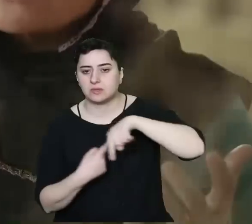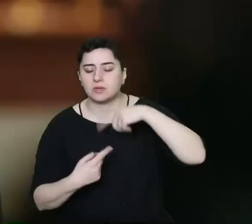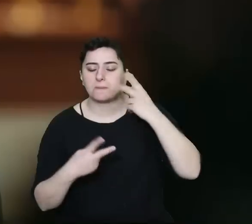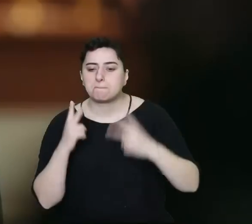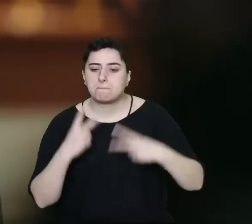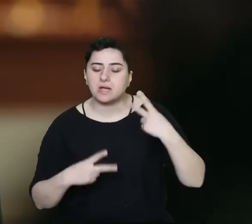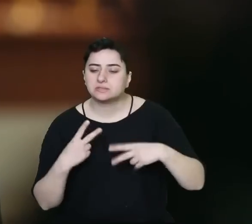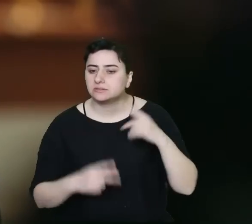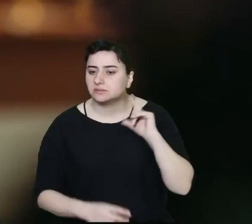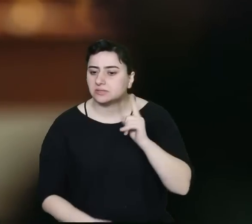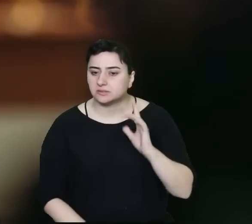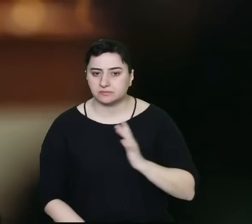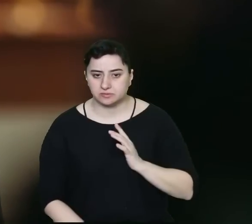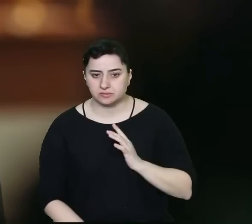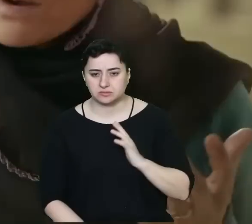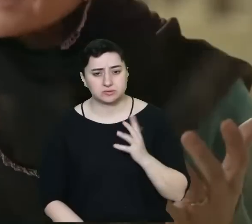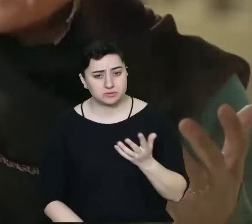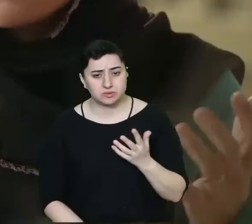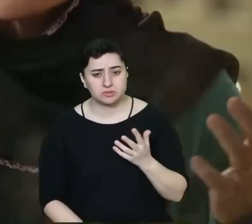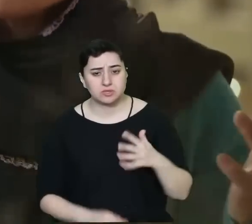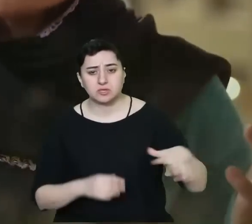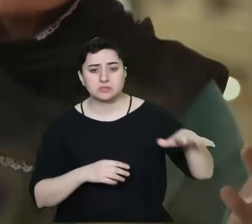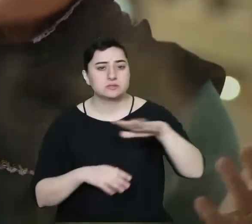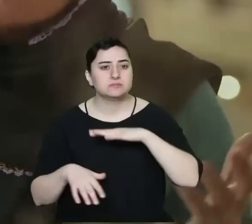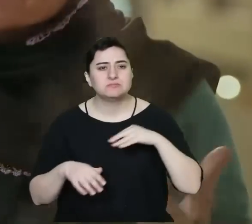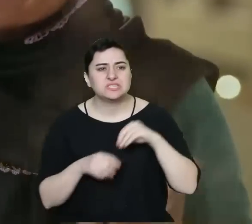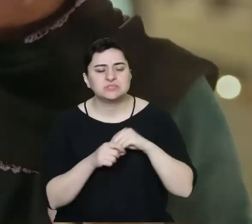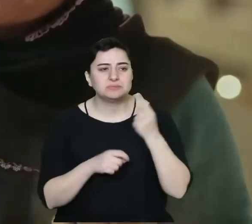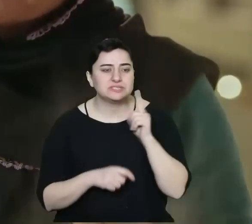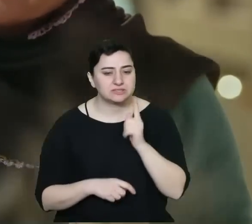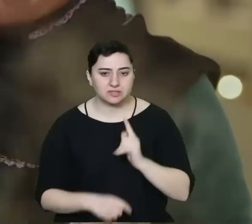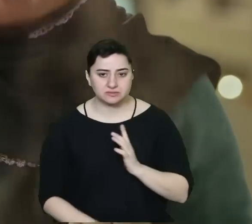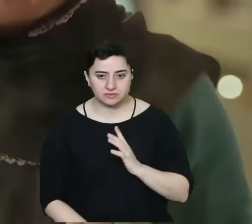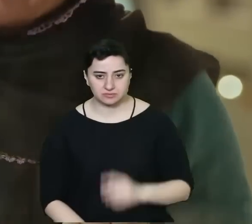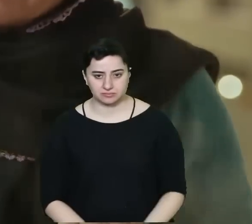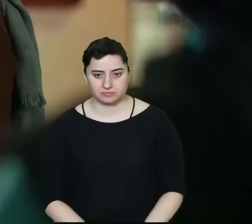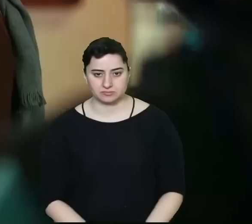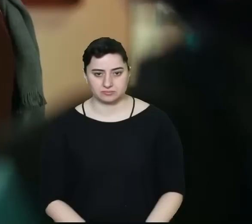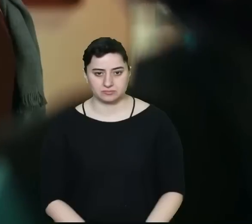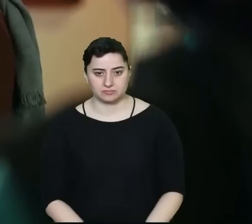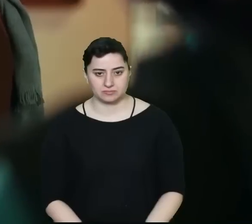sesler çıkarıyormuş. Yani semadaki her şeyin bir sesi varmış kızım.